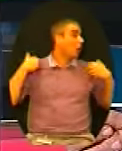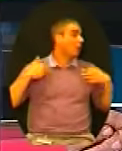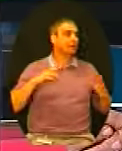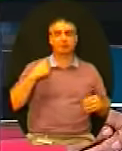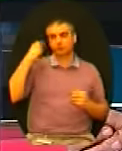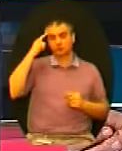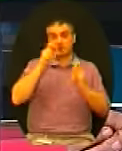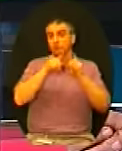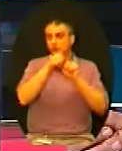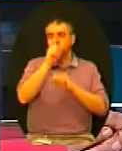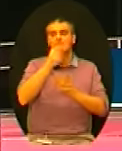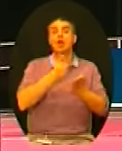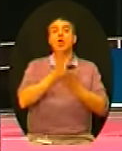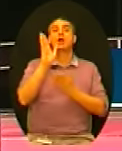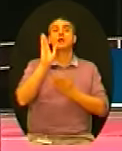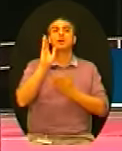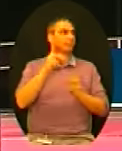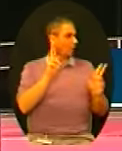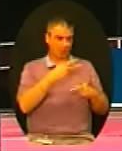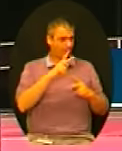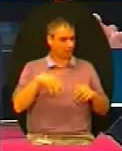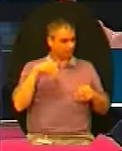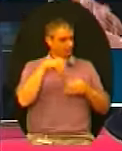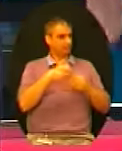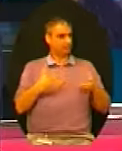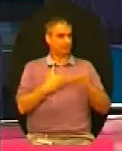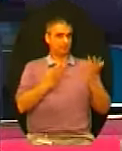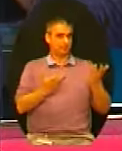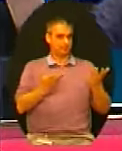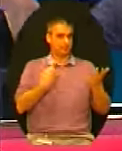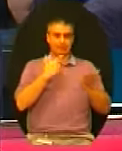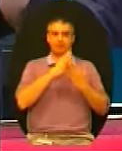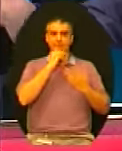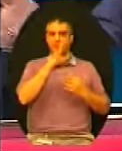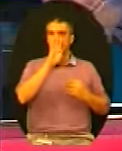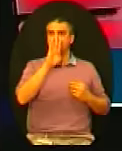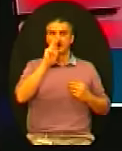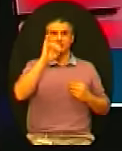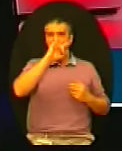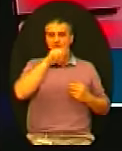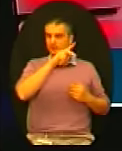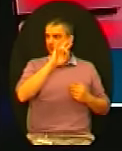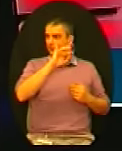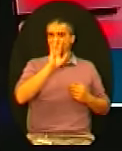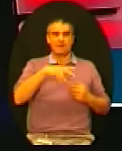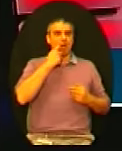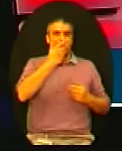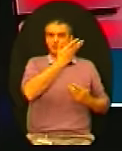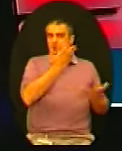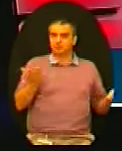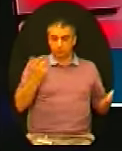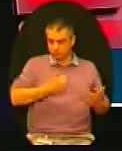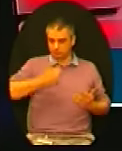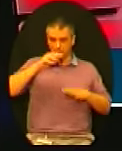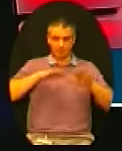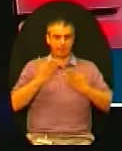אני חושב שאת האנשים האלה צריכים להוקיע. הם לא יכולים לבוא בקהל, אנחנו כבר מדברים נגיד על בן עזרא, מדברים אפילו על אריה דרעי שהוא